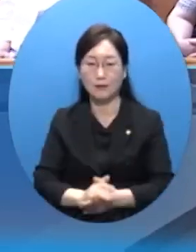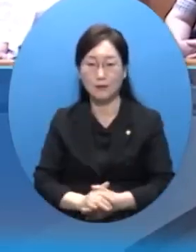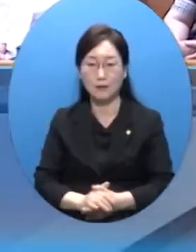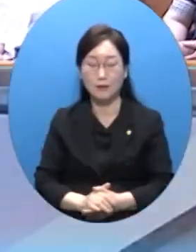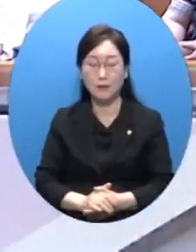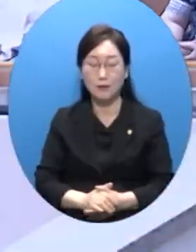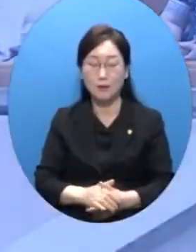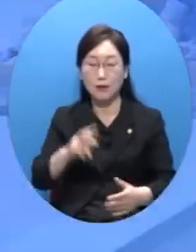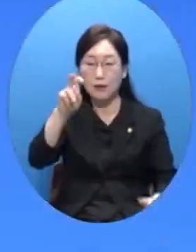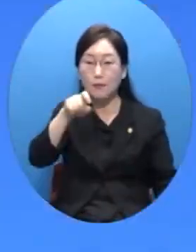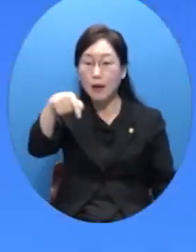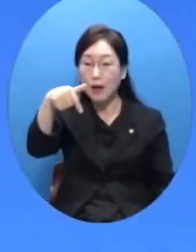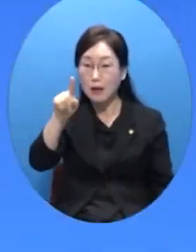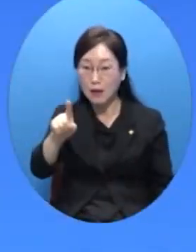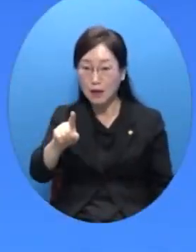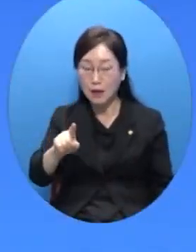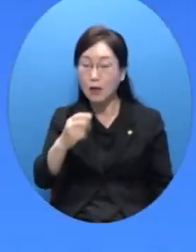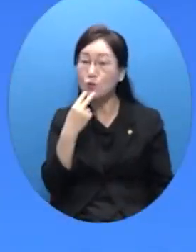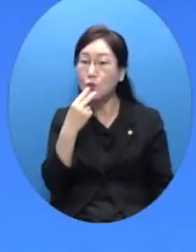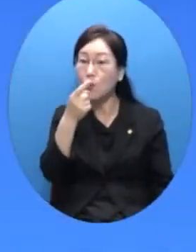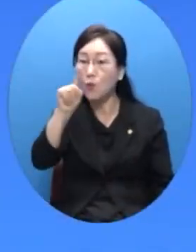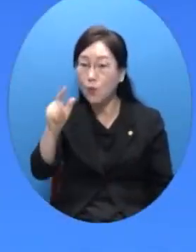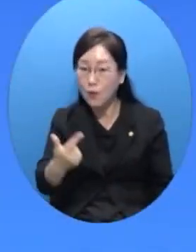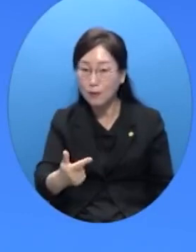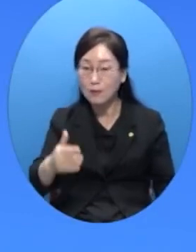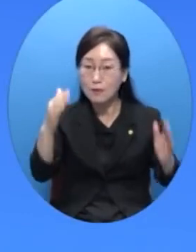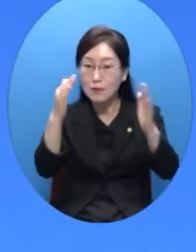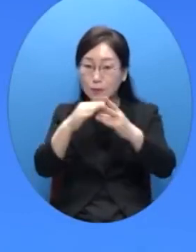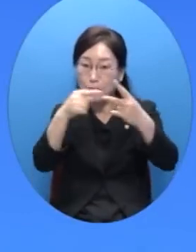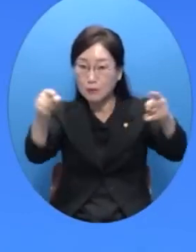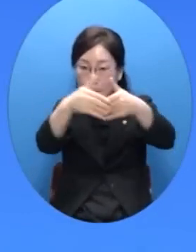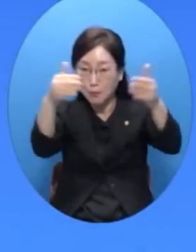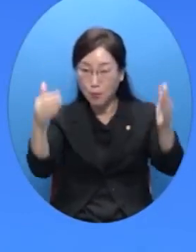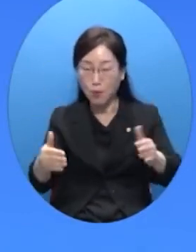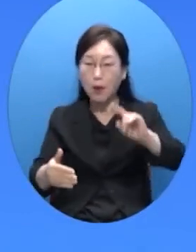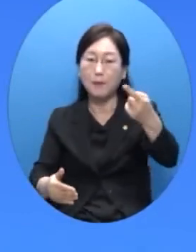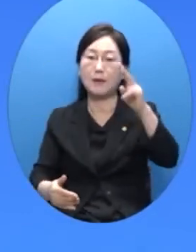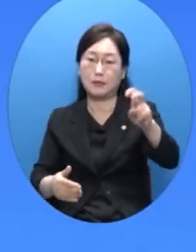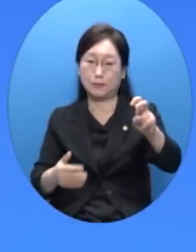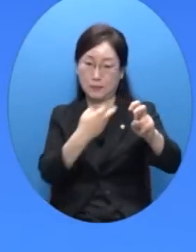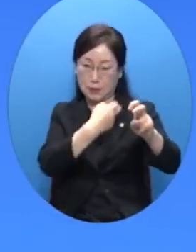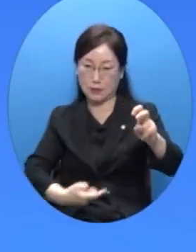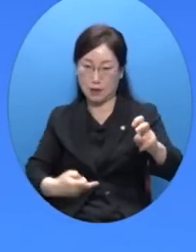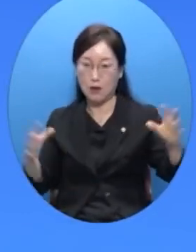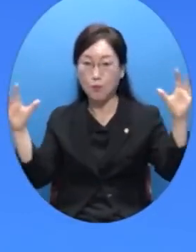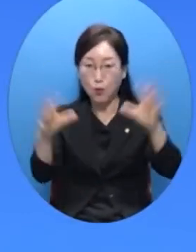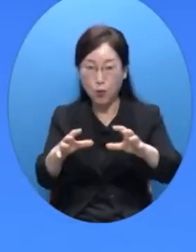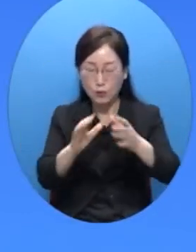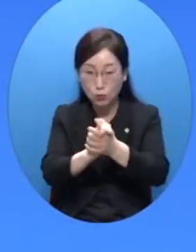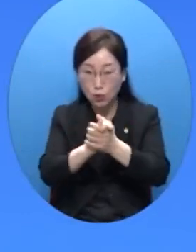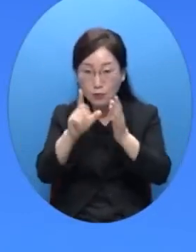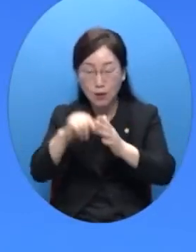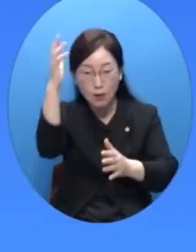마가 요한의 다락방에 모여서 함께 기도하던 120명의 예수님의 제자들이 다 성의 충만함을 받았습니다.